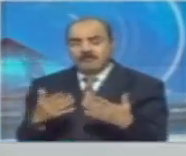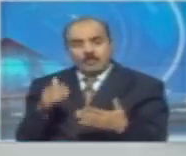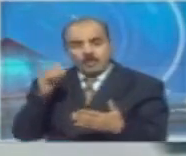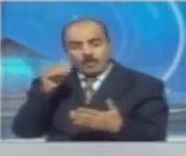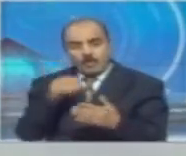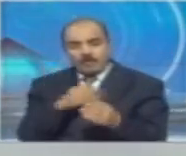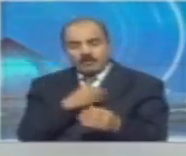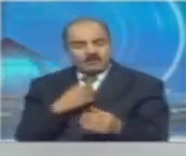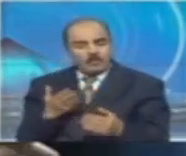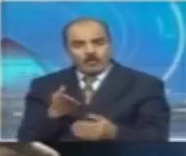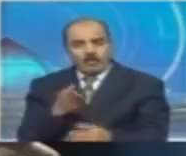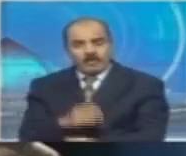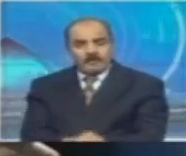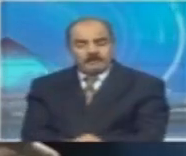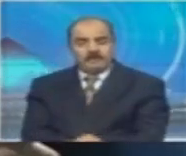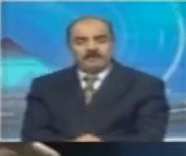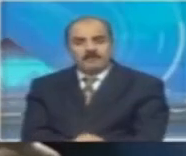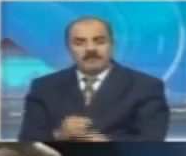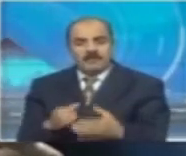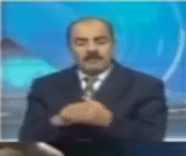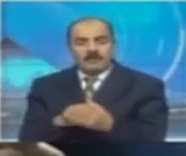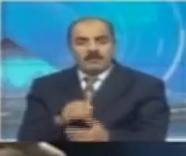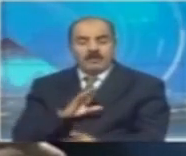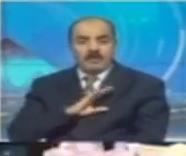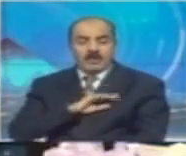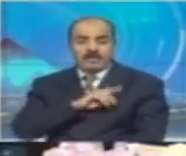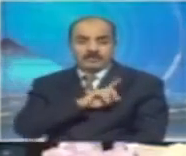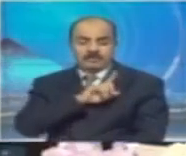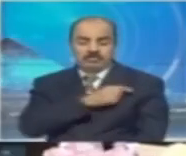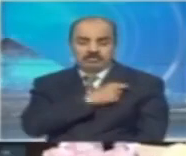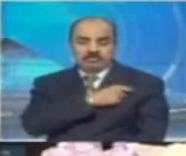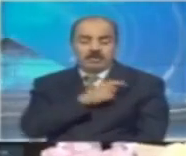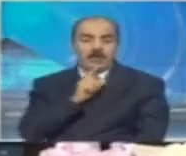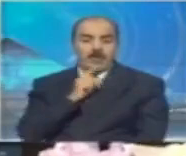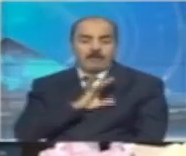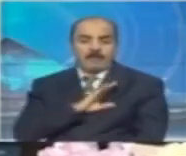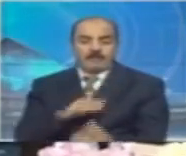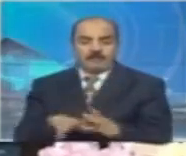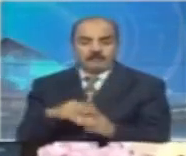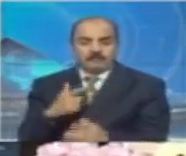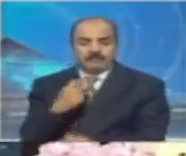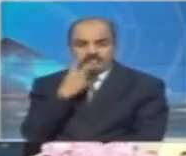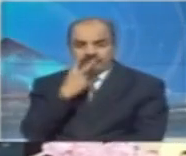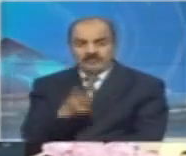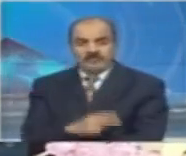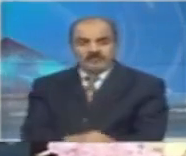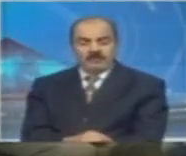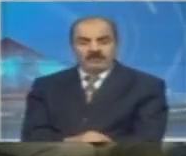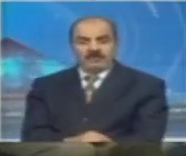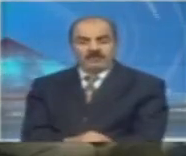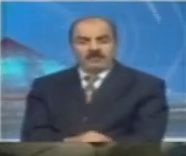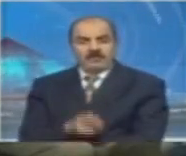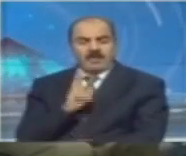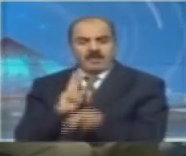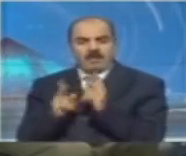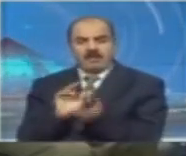العيادات والمستشفيات حيث شهد الفريق اول محمد زكي القائد العام للقوات المسلحه وزير الدفاع والانتاج الحربي حفله